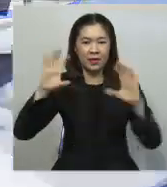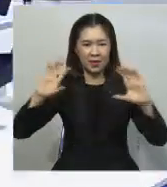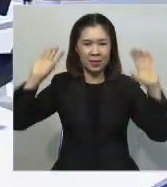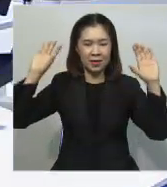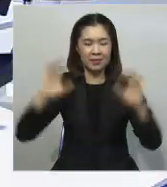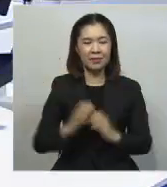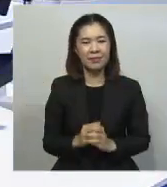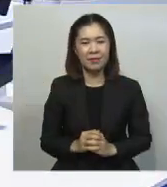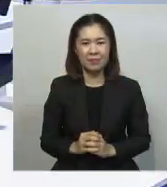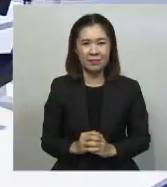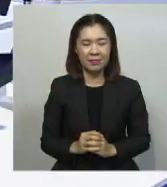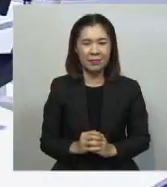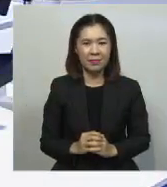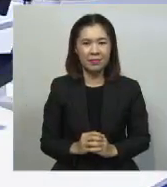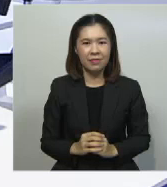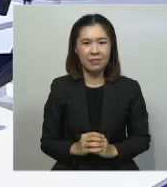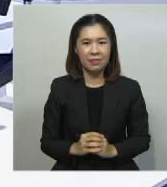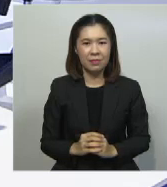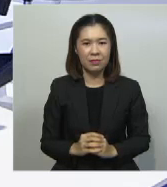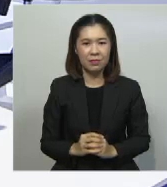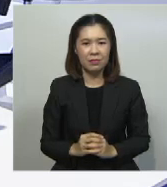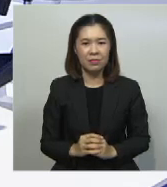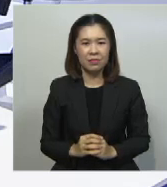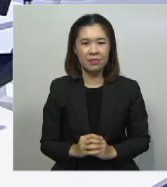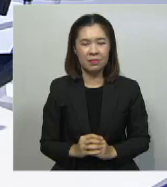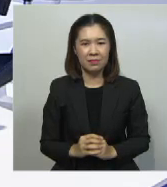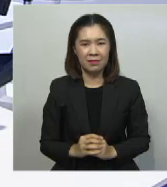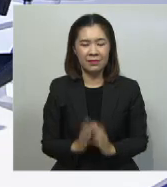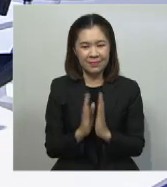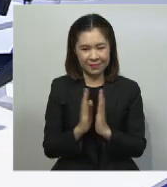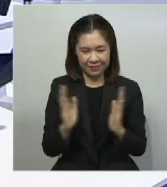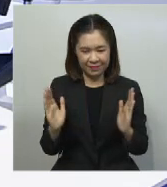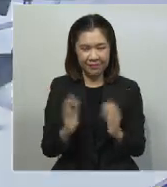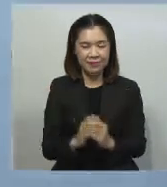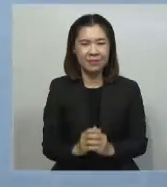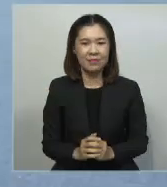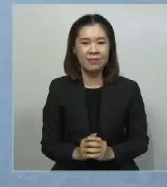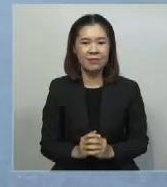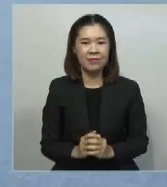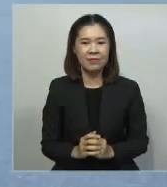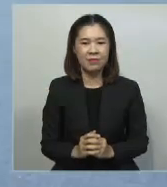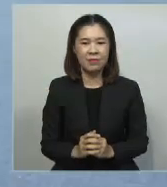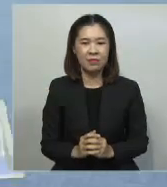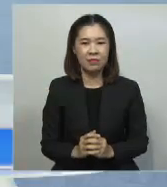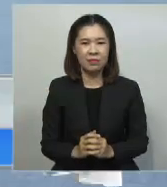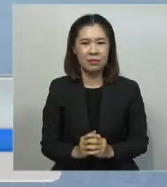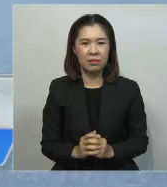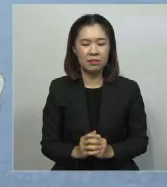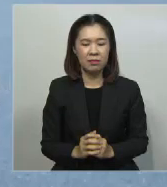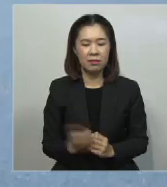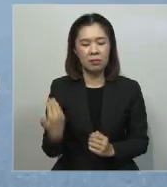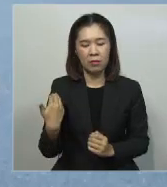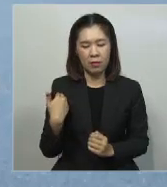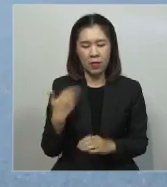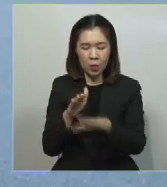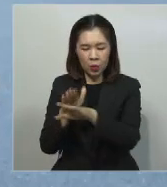ฐบาลค่ะเชิญค่ะคุณโสรดาค่ะ ขอบคุณค่ะคุณประวีณาคุณกรองแก้วค่ะนอกจากนี้นะคะยังไม่ได้มีการทาบทาม